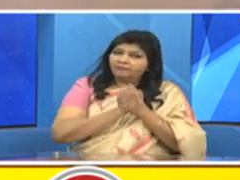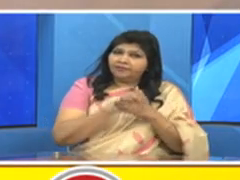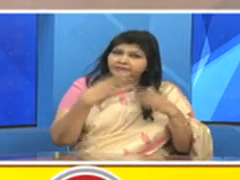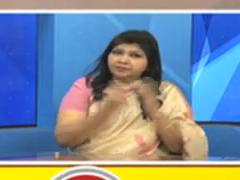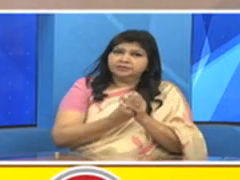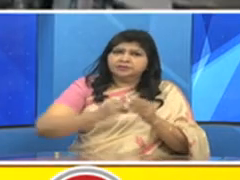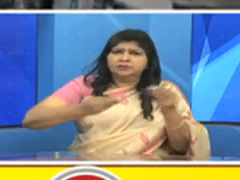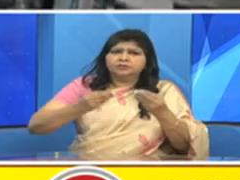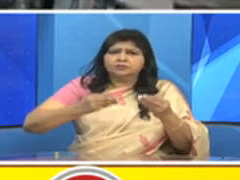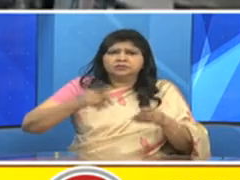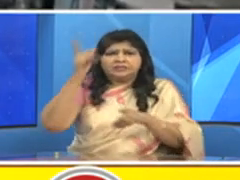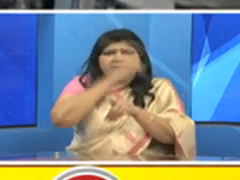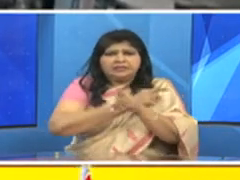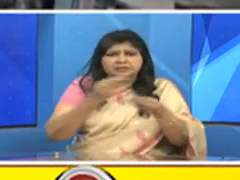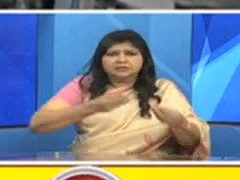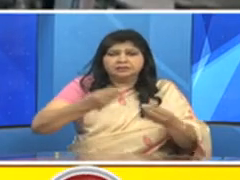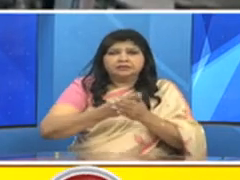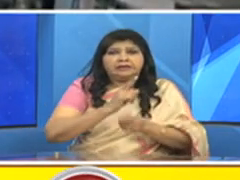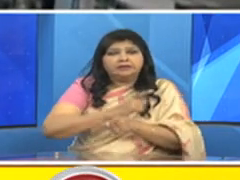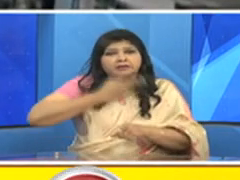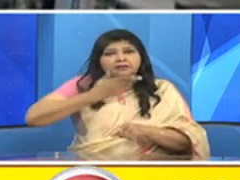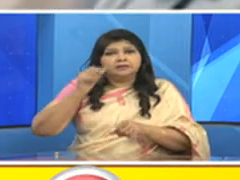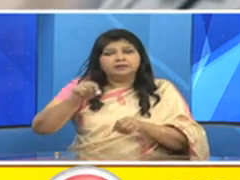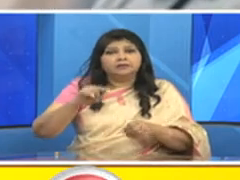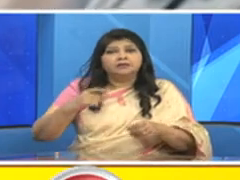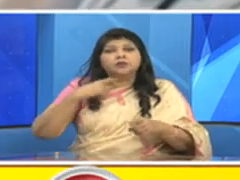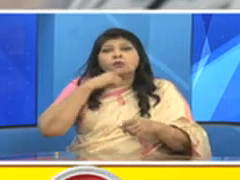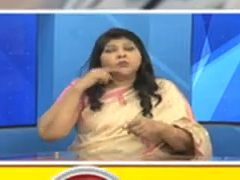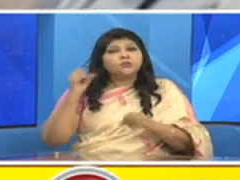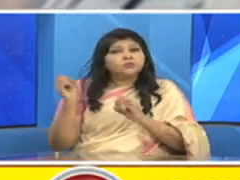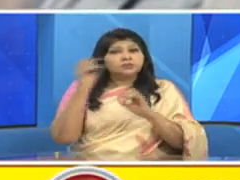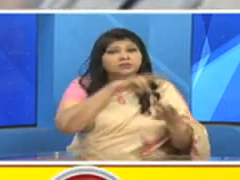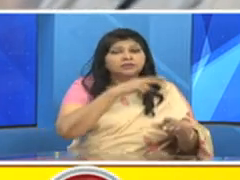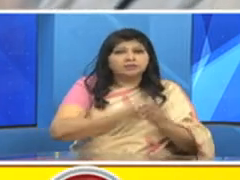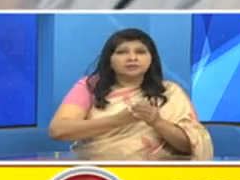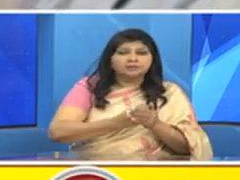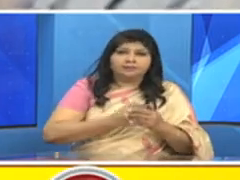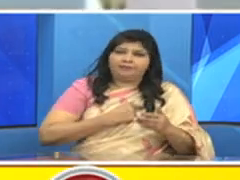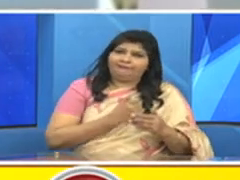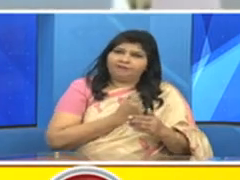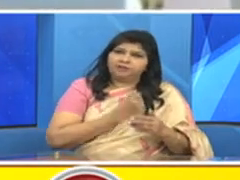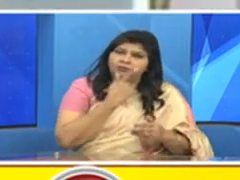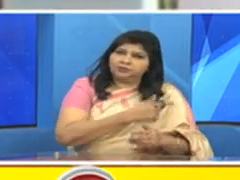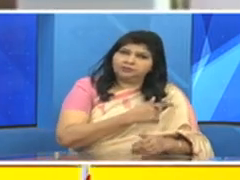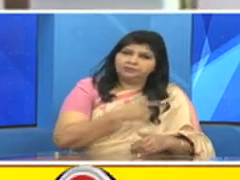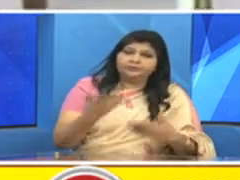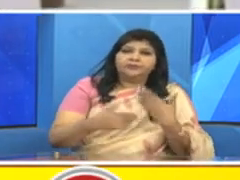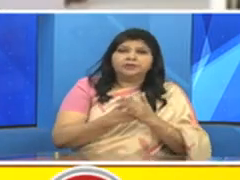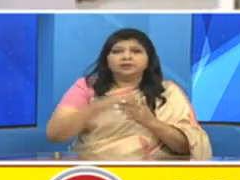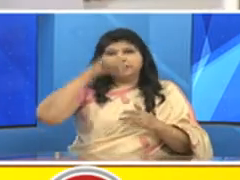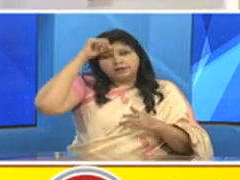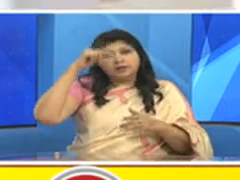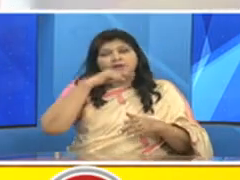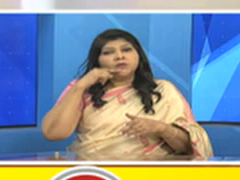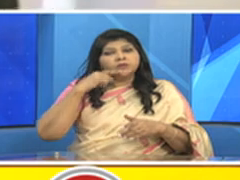अगले कुछ ही दिनों में ट्रेनिंग के लिए रूस जाने वाले हैं। मुझे विश्वास है कि यह भारत और रूस